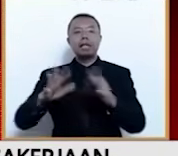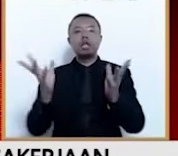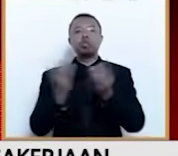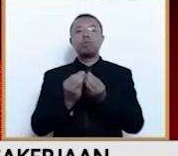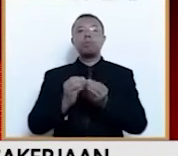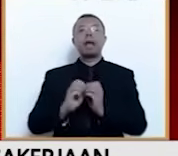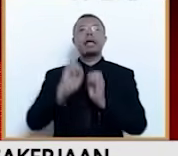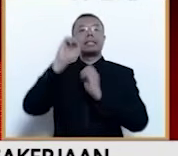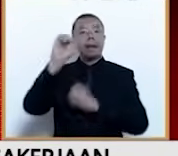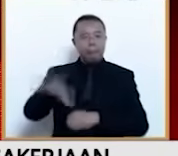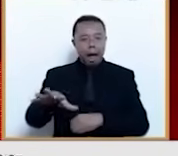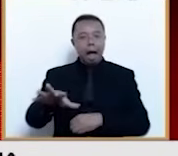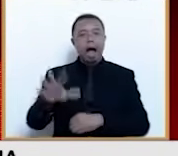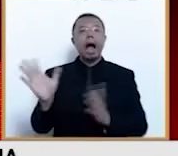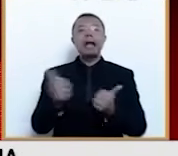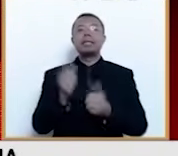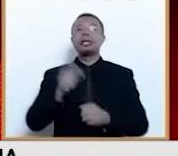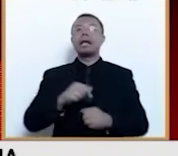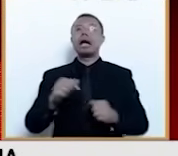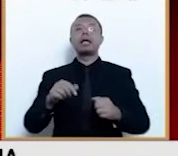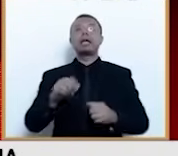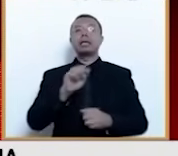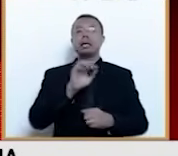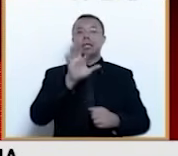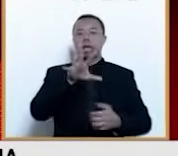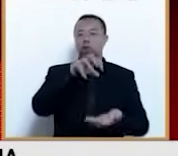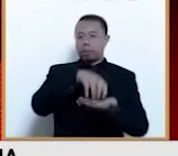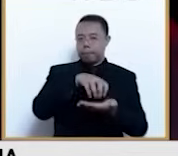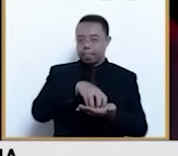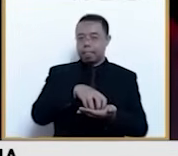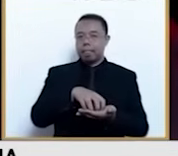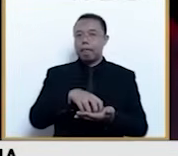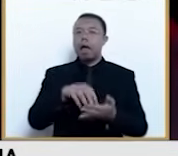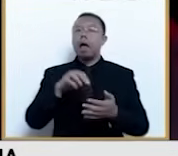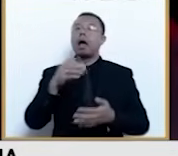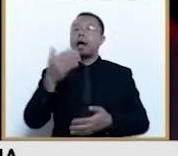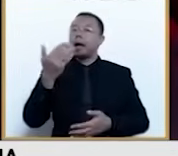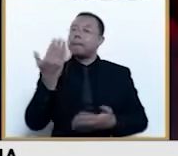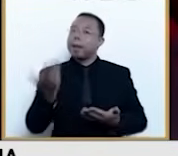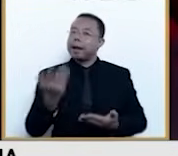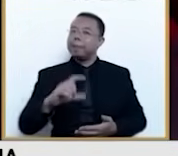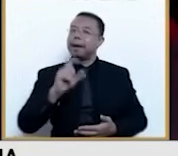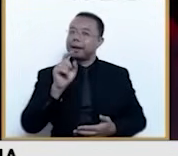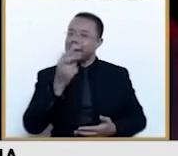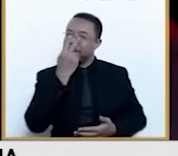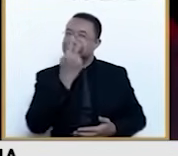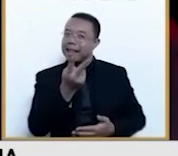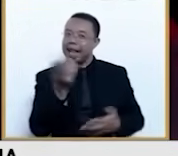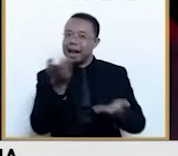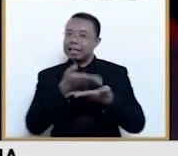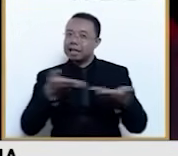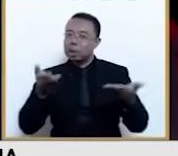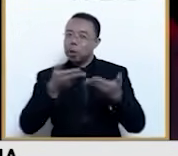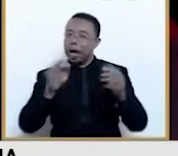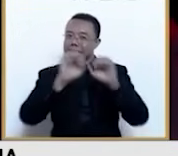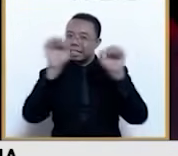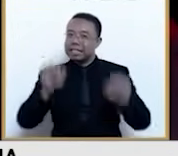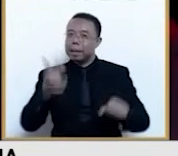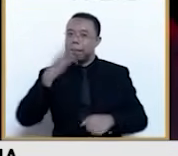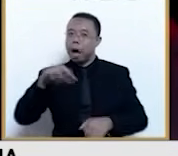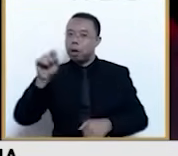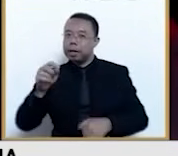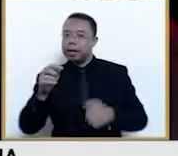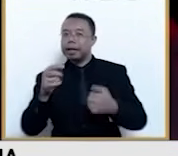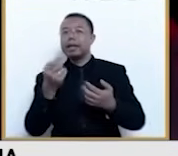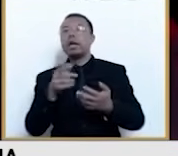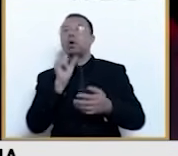volume sampah yang diproduksi. Pertanyaannya, apa sikap Anda terhadap wacana pemberlakuan skema